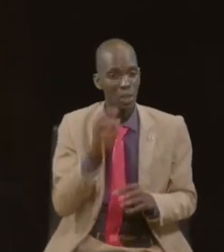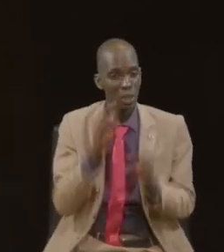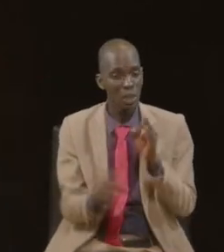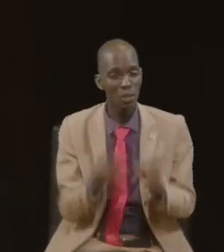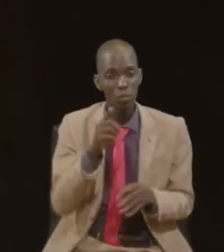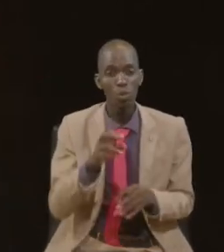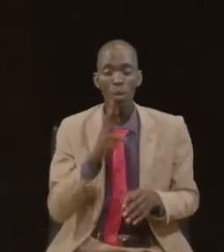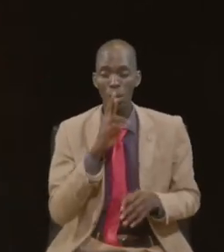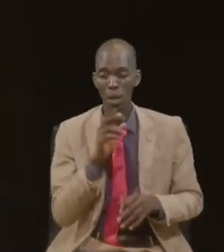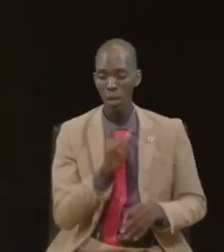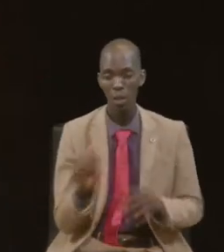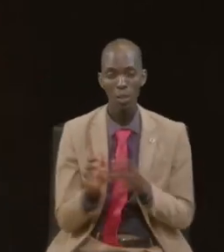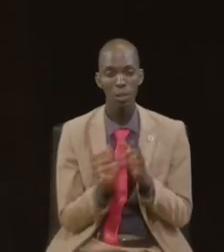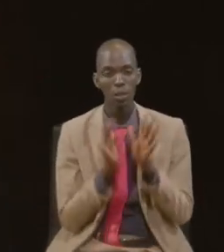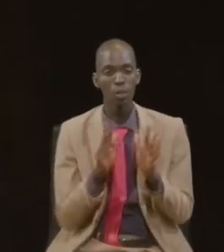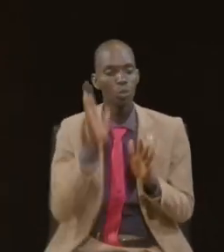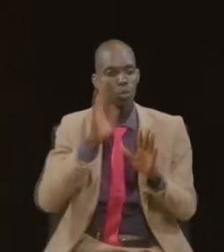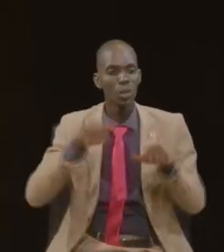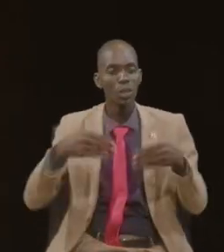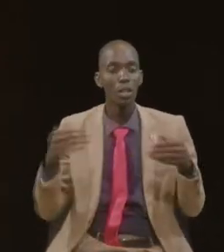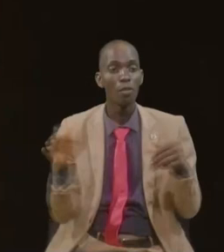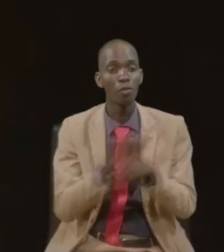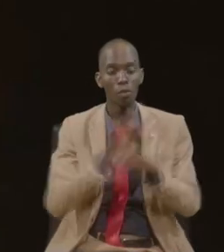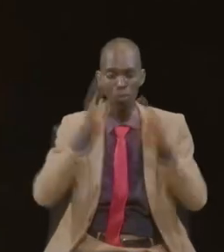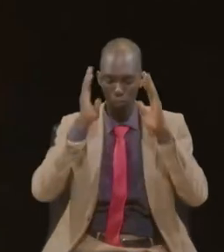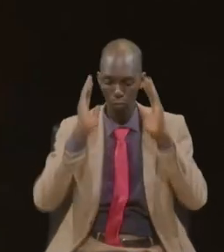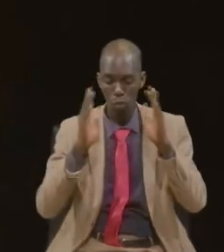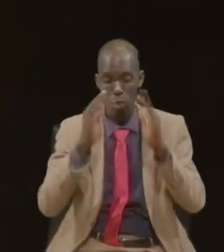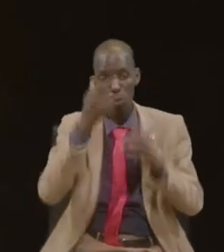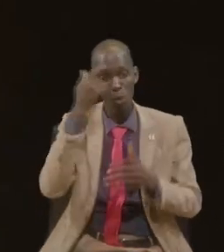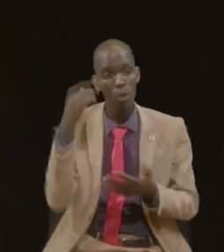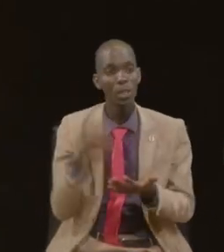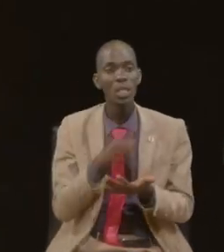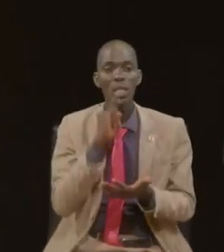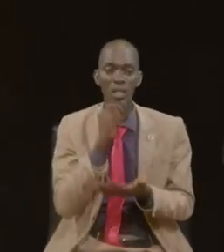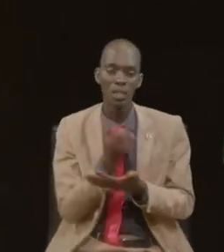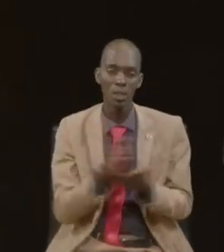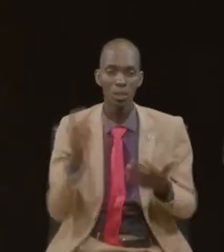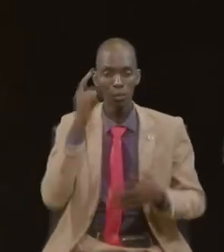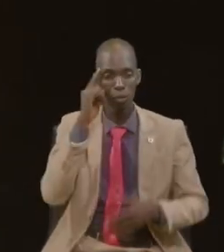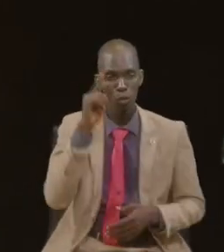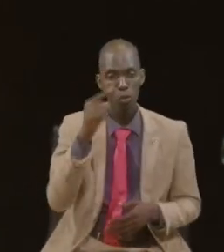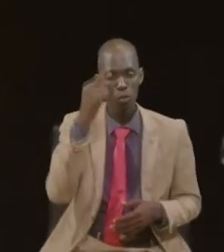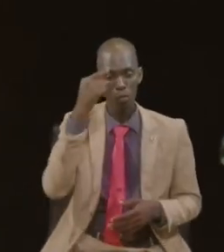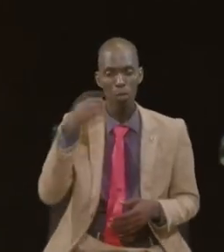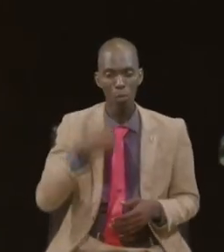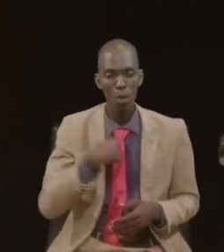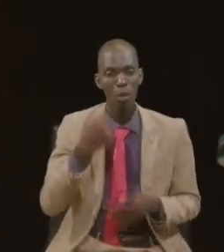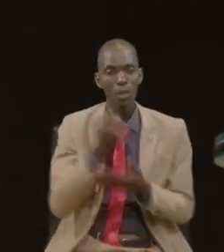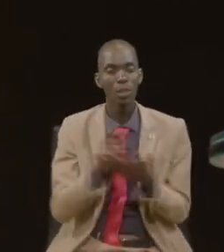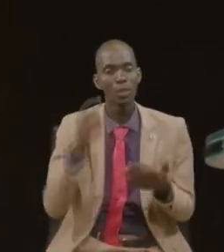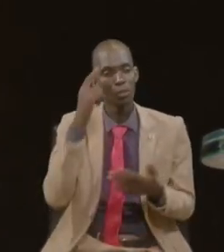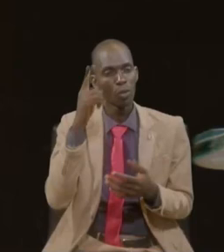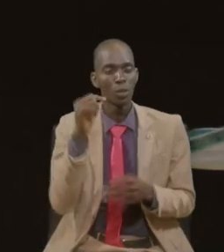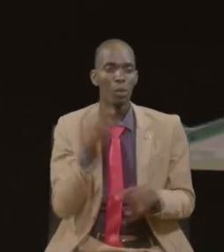l'épître de Jacques, vous êtes un frère, une sœur, vous allez vraiment prêter attention parce que cela